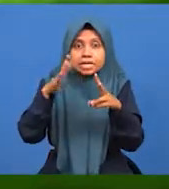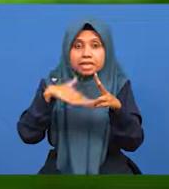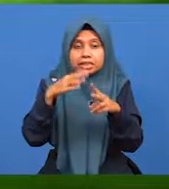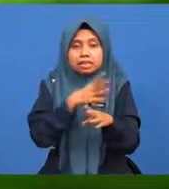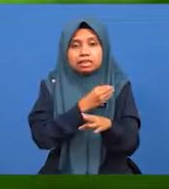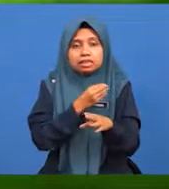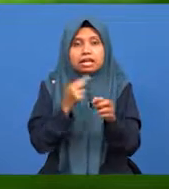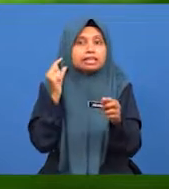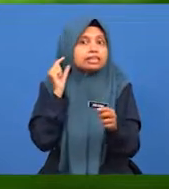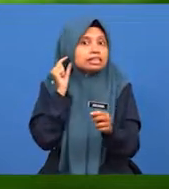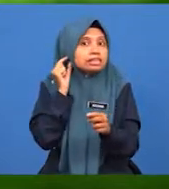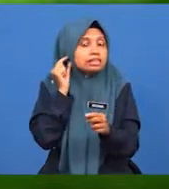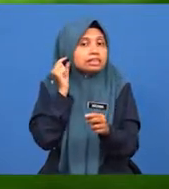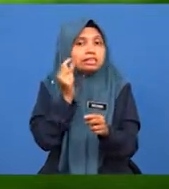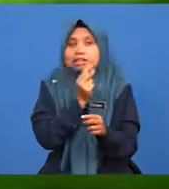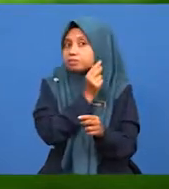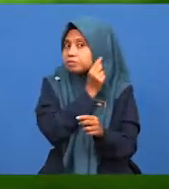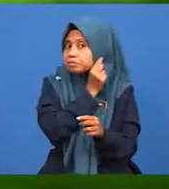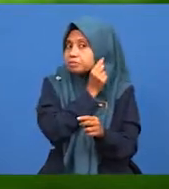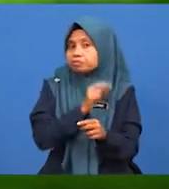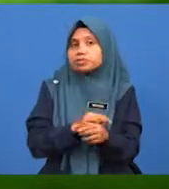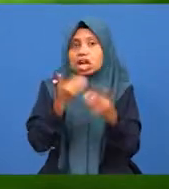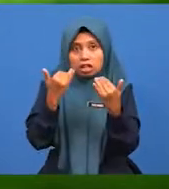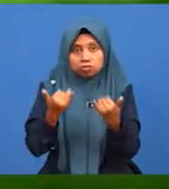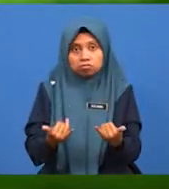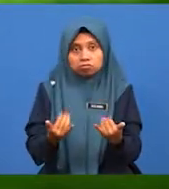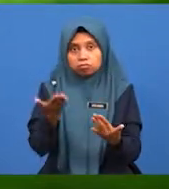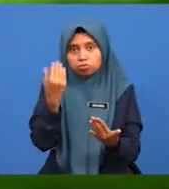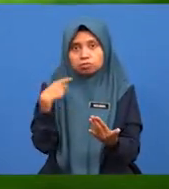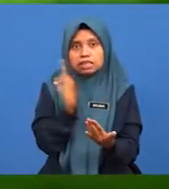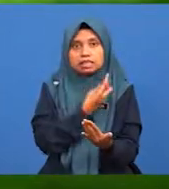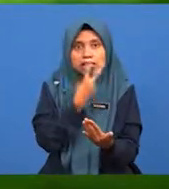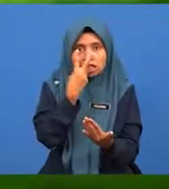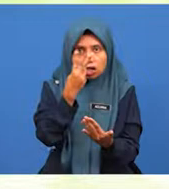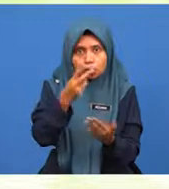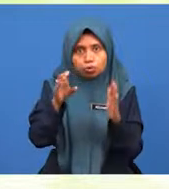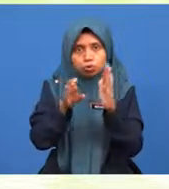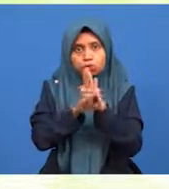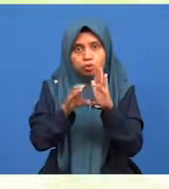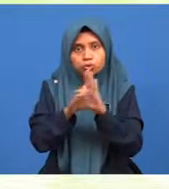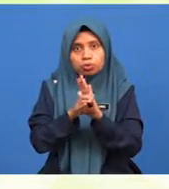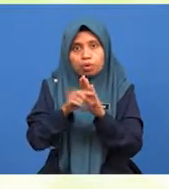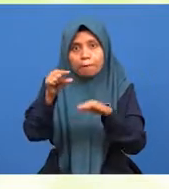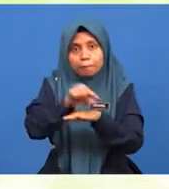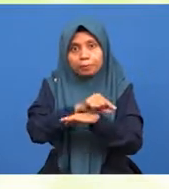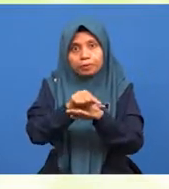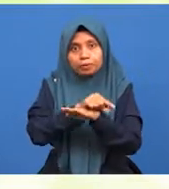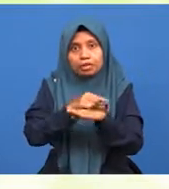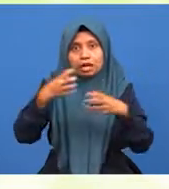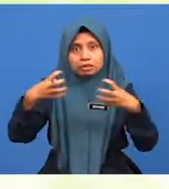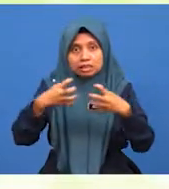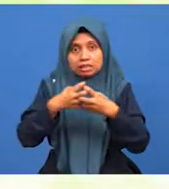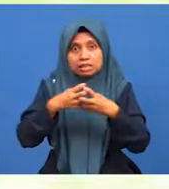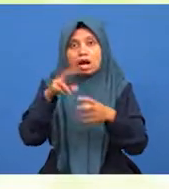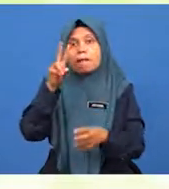Sekarang, mari kita lihat contoh-contoh penggunaan penjodoh bilangan pasang. Sepasang